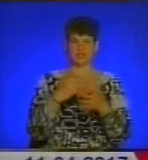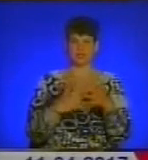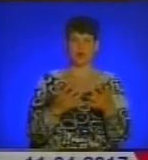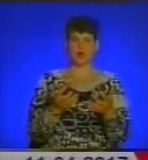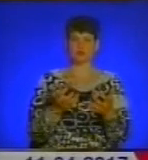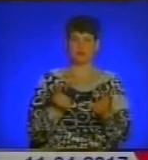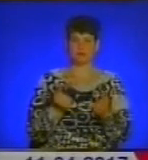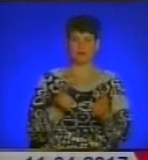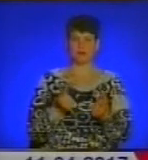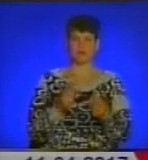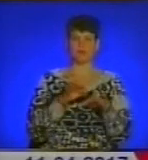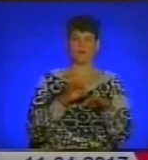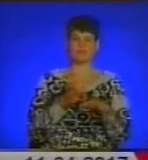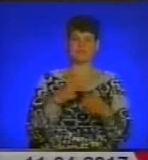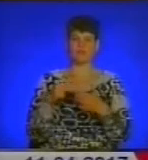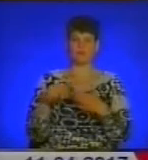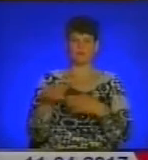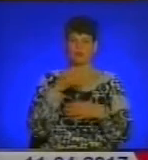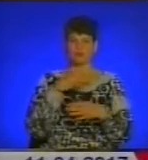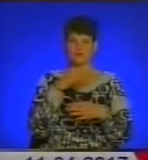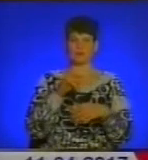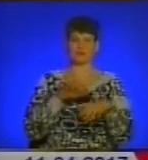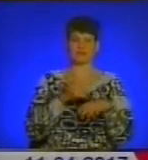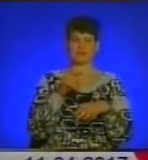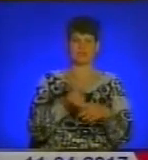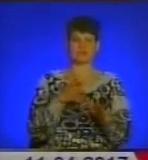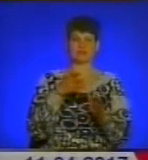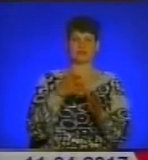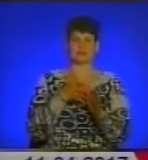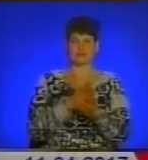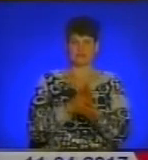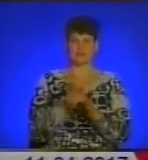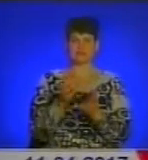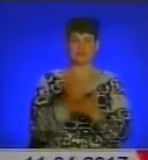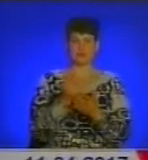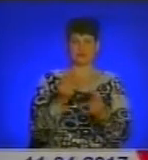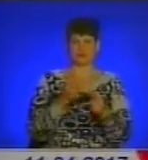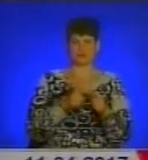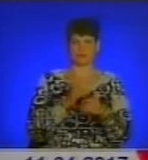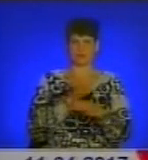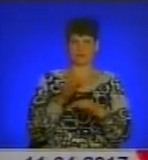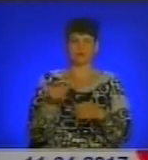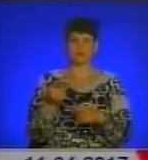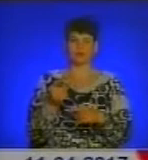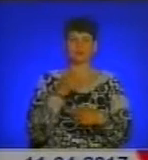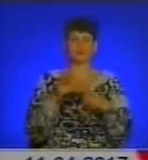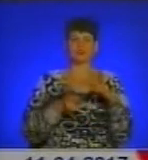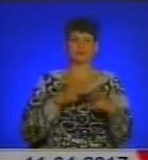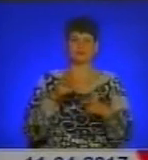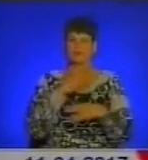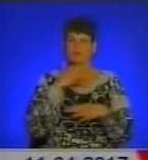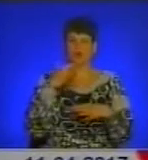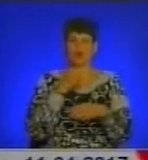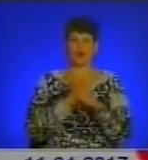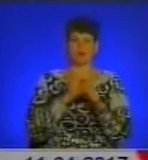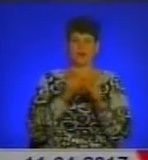проводить закупівлю препаратів, і вони проводять їх реалізацію. Тобто вони заробляють кошти на цьому проєкті. Та от тернополяни скаржаться, що у багатьох